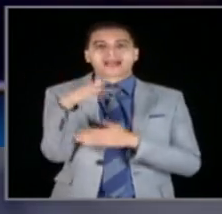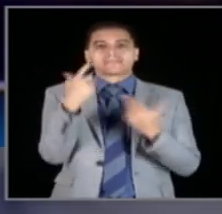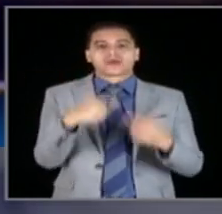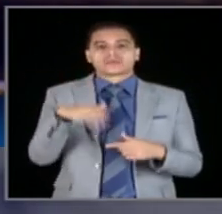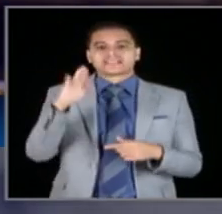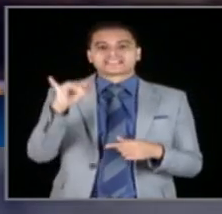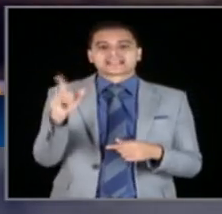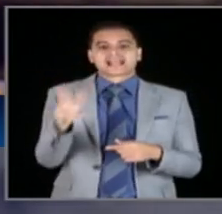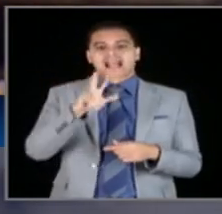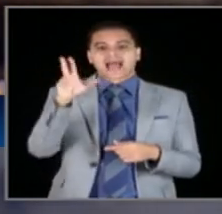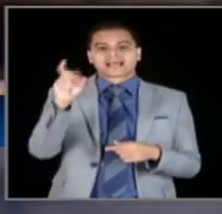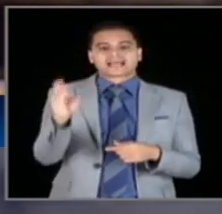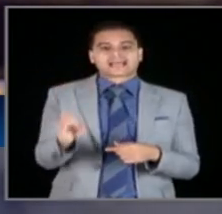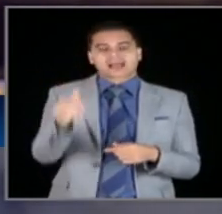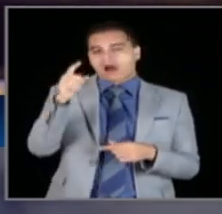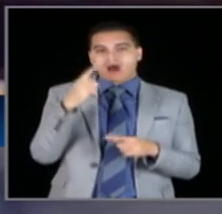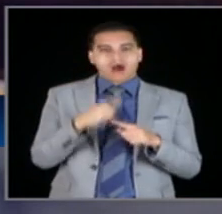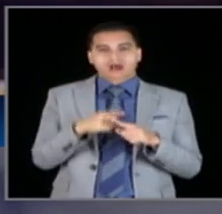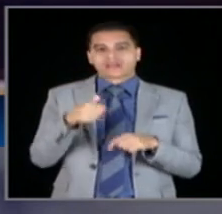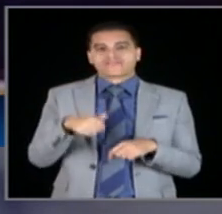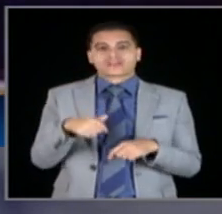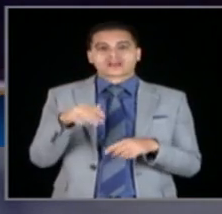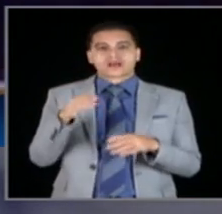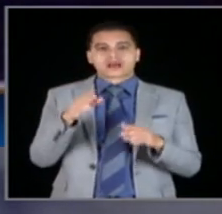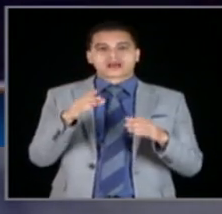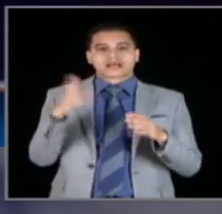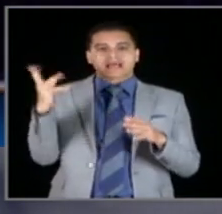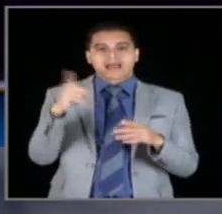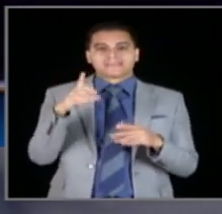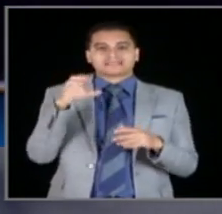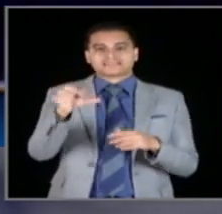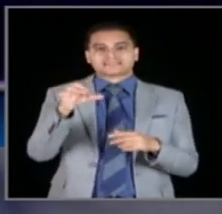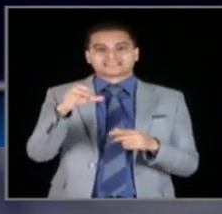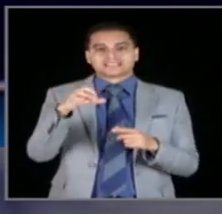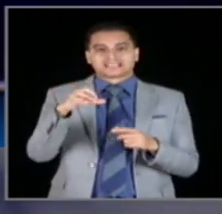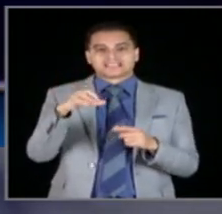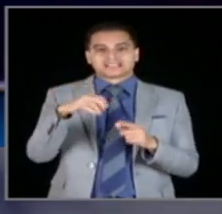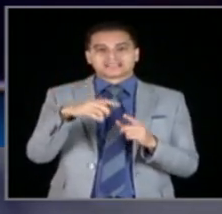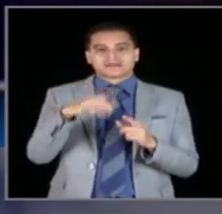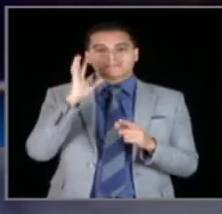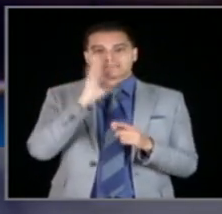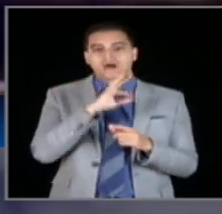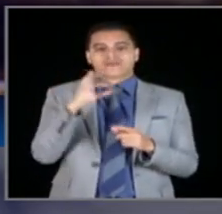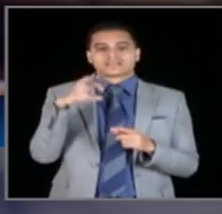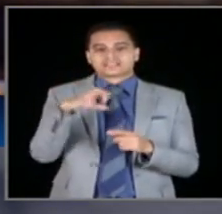سريلانكا؟ دب. غلط. ما هو مجموع الأضلاع في 90 مستطيلاً؟ 90